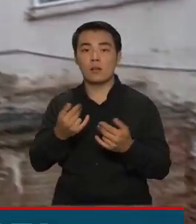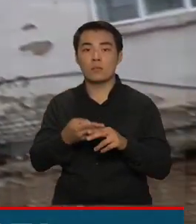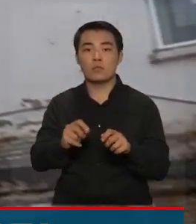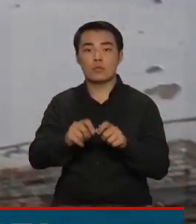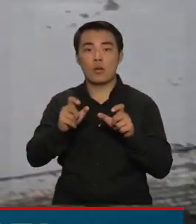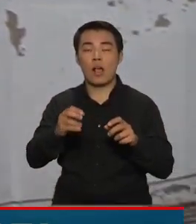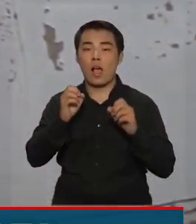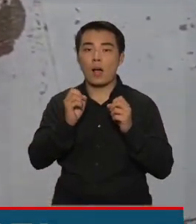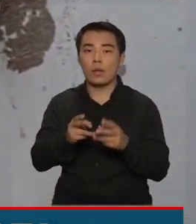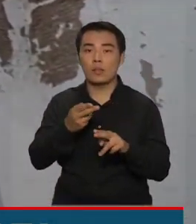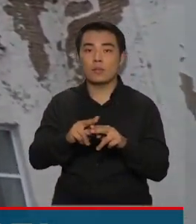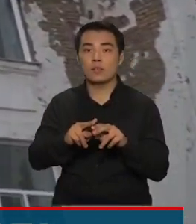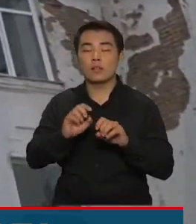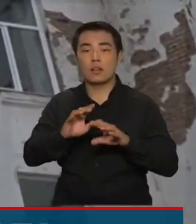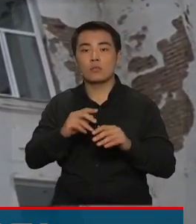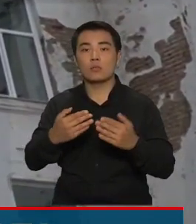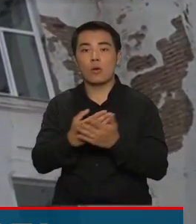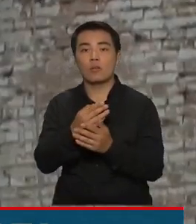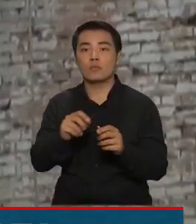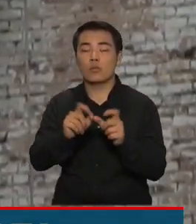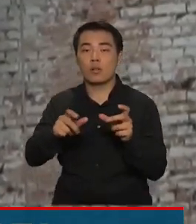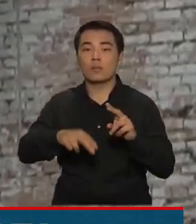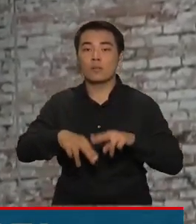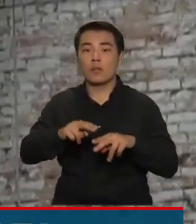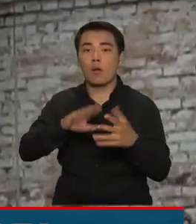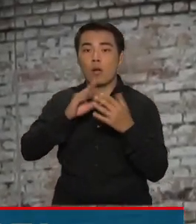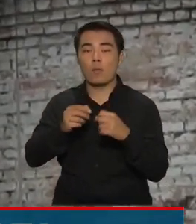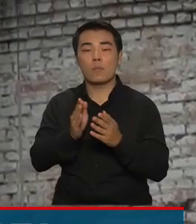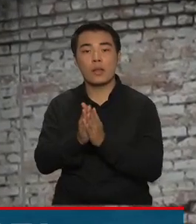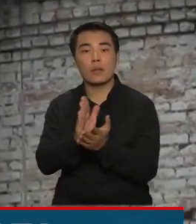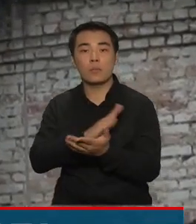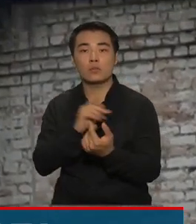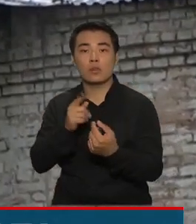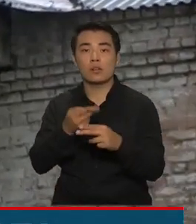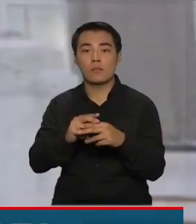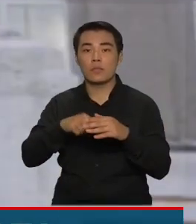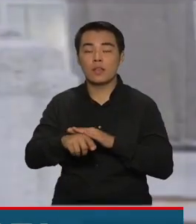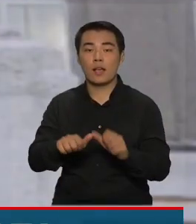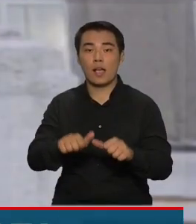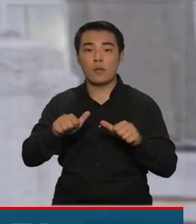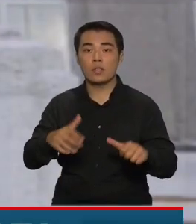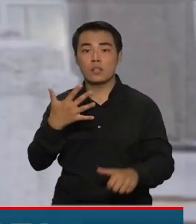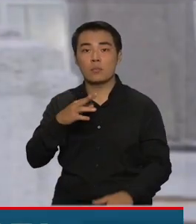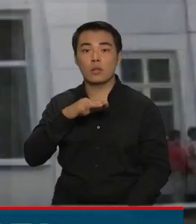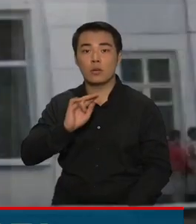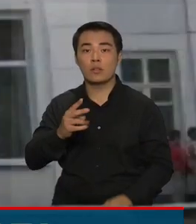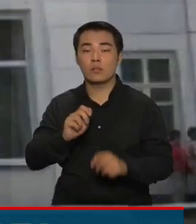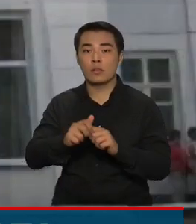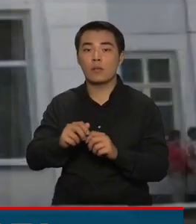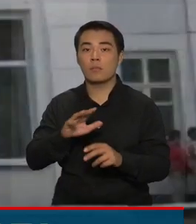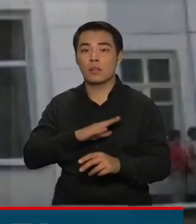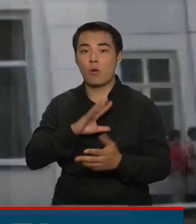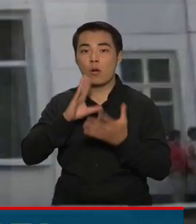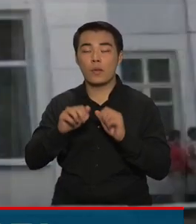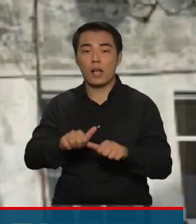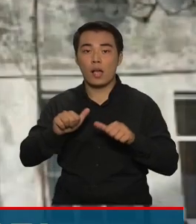апатты жағдайда тұрғанын айтып, жаңа ғимарат сұраған. Осыдан соң билік өкілдері жөндеу жұмыстары үшін 50 миллион теңге бөлуге уәде етіпті. Таяуда ғана арнайы